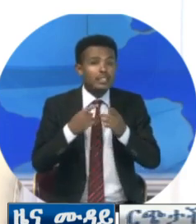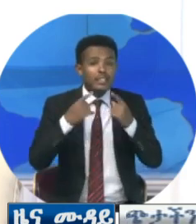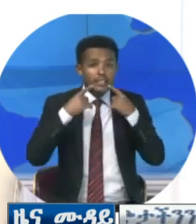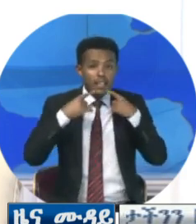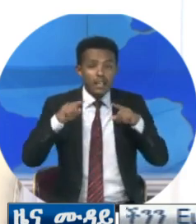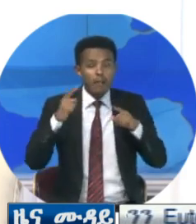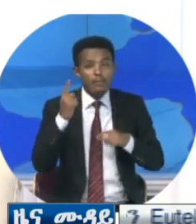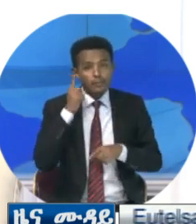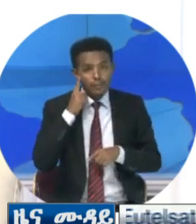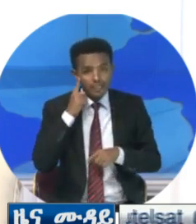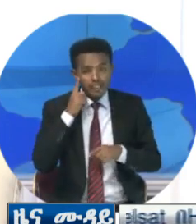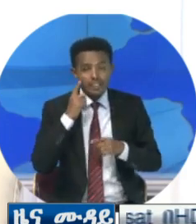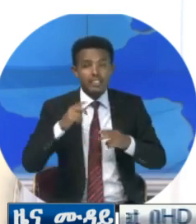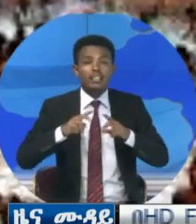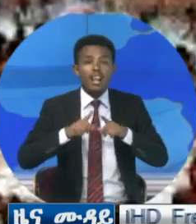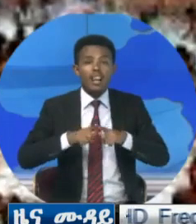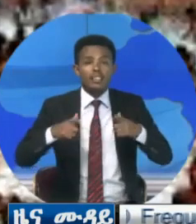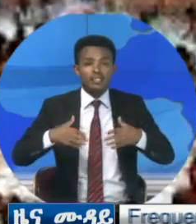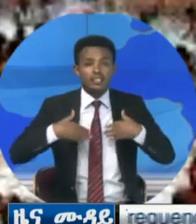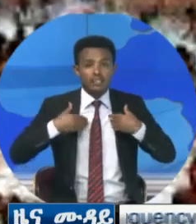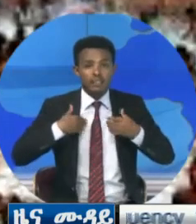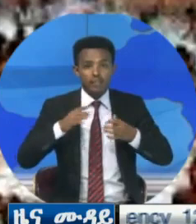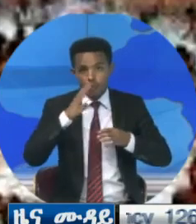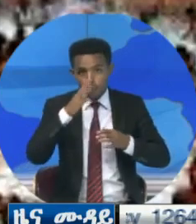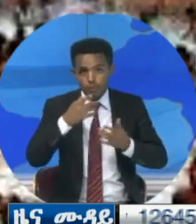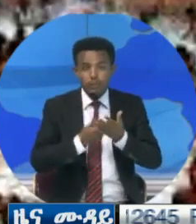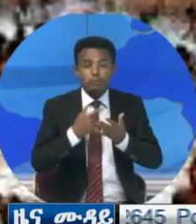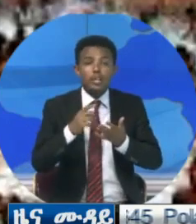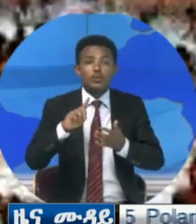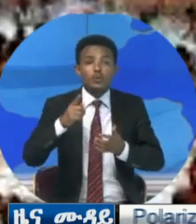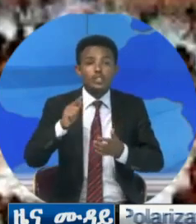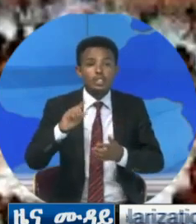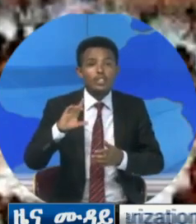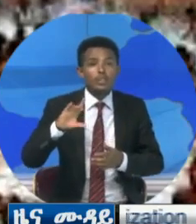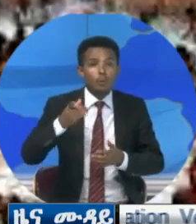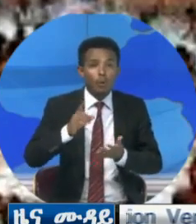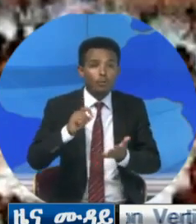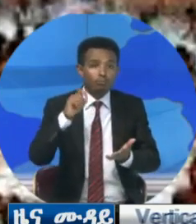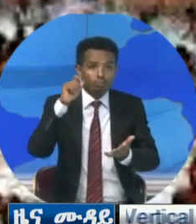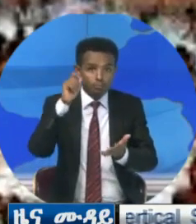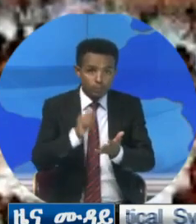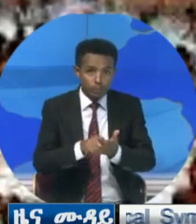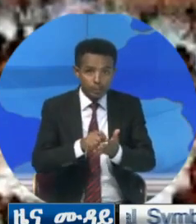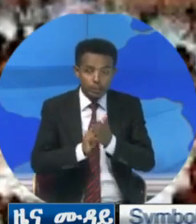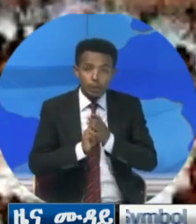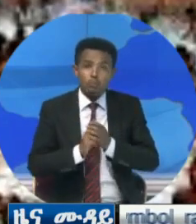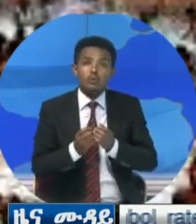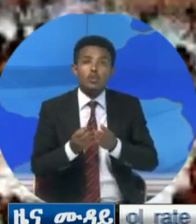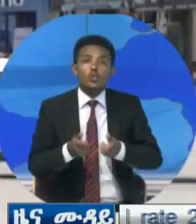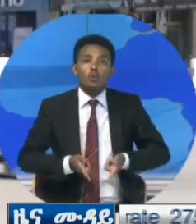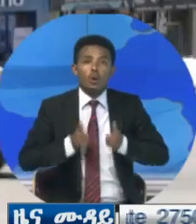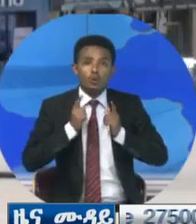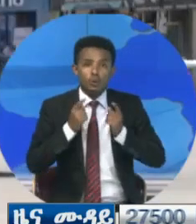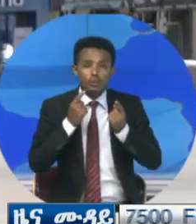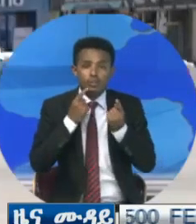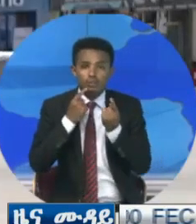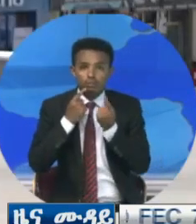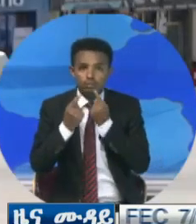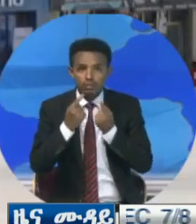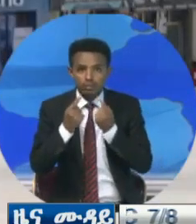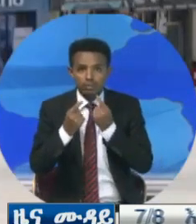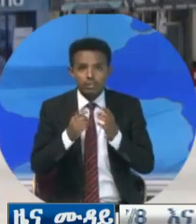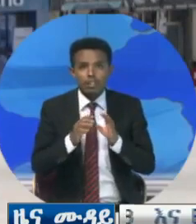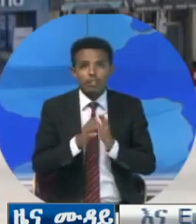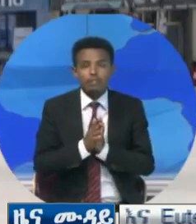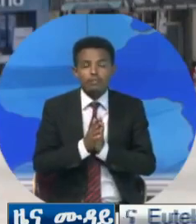ትልቅ ደስታ ፈጥሮልናል። የጥምቀት በዓል በዩኔስኮ መመዝገቡ ብዙ ጠቀሜታዎችን ይዞ እንደሚመጣም ነዋሪዎች ተናግረዋል። መመዝገቡ በራሱ